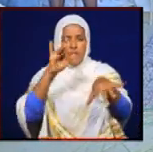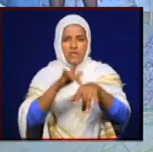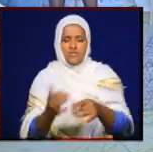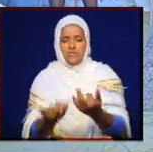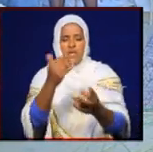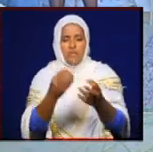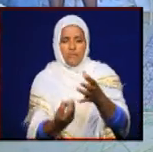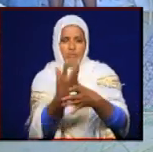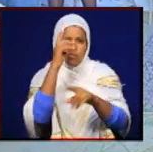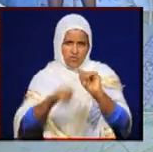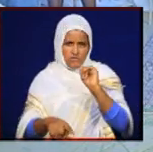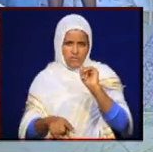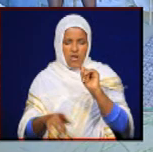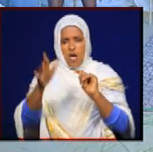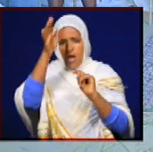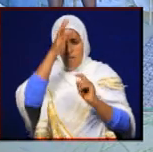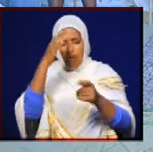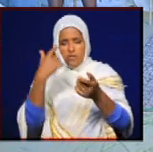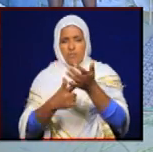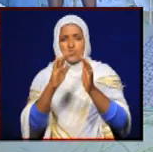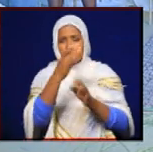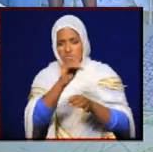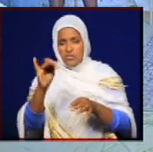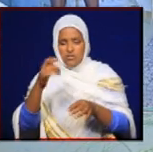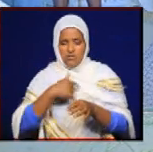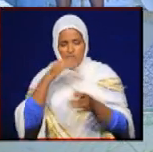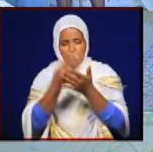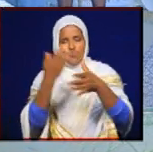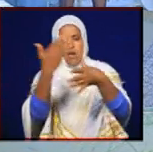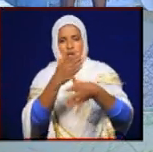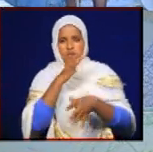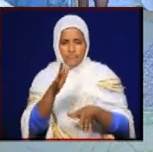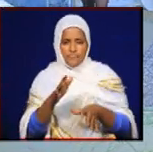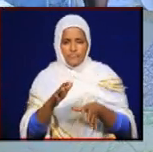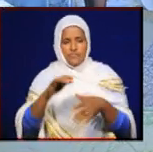ላይ እሳት አይነድ። አባትን መስሎት እንጂ እኔ ልጁን አይክድም